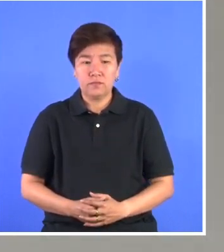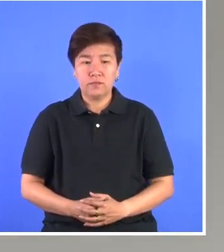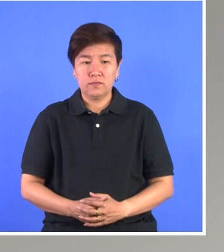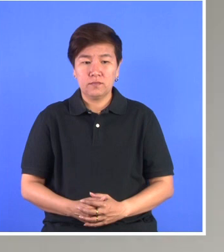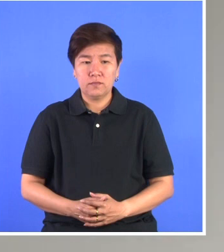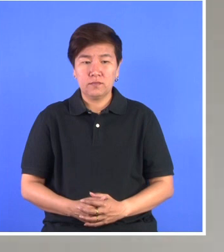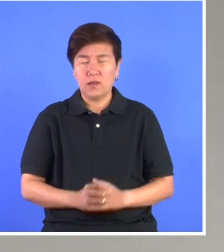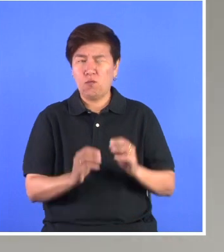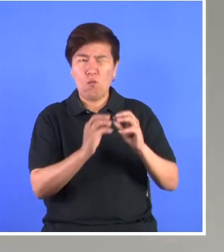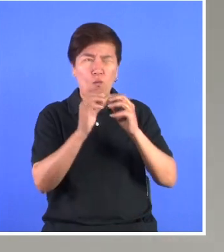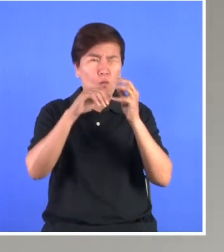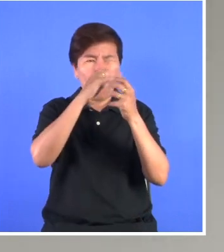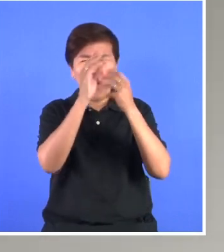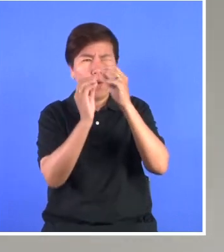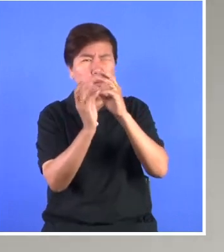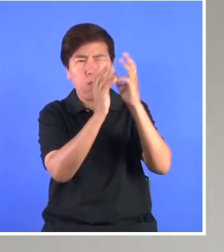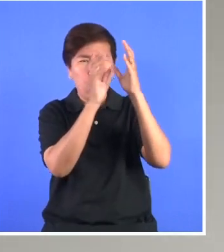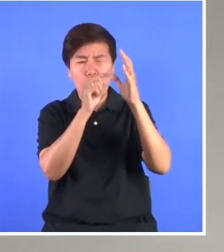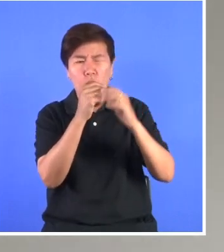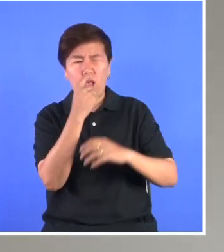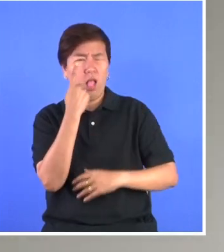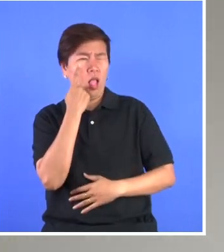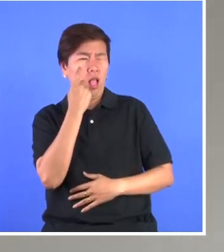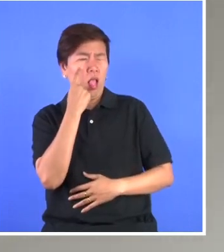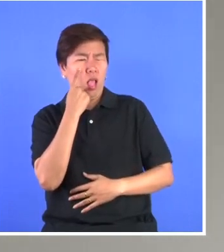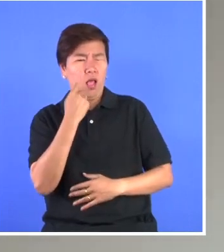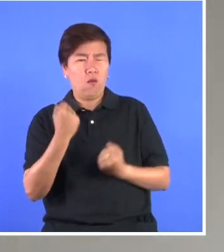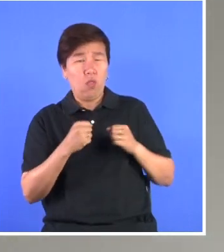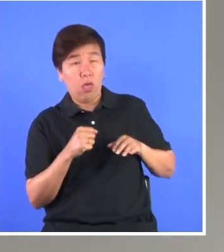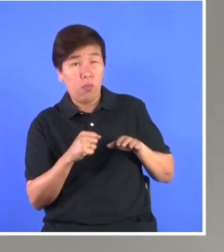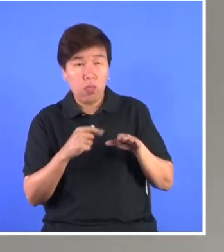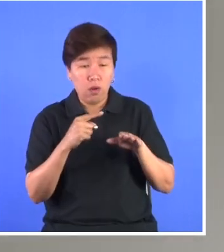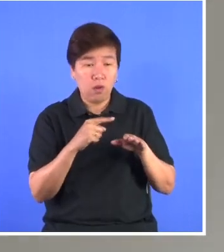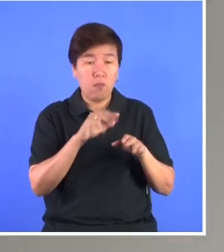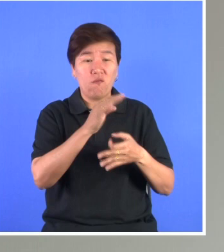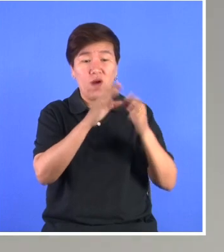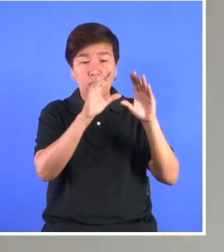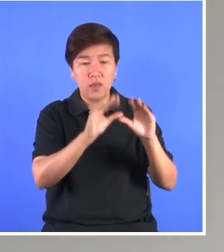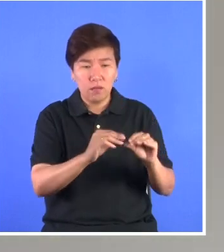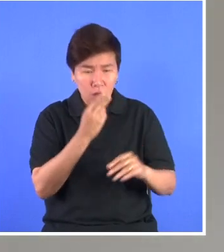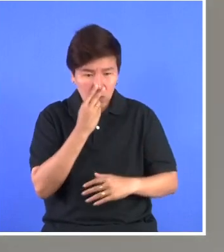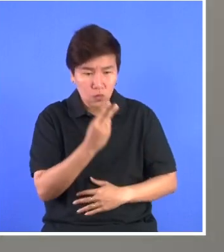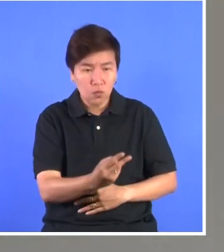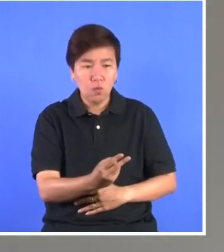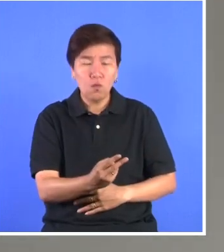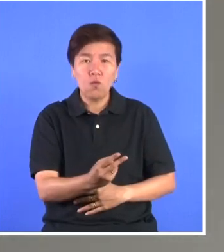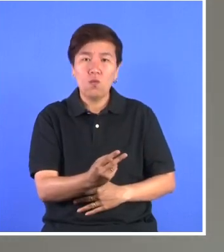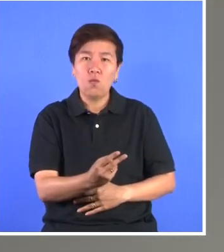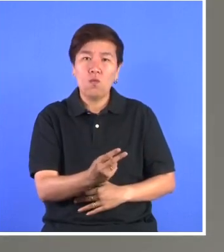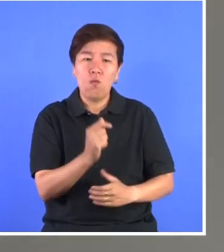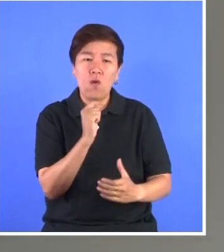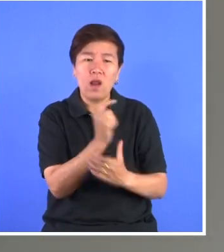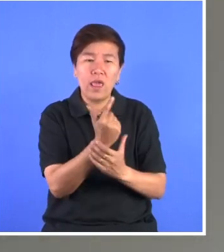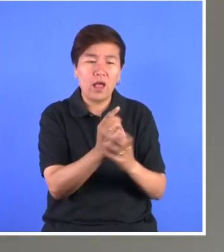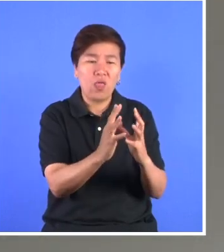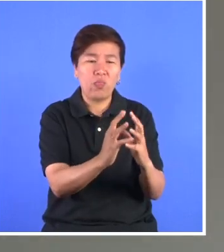นขี่ก็ต้องขี่รถผ่านหมอกควันไฟเมื่อสักครู่นี้แล้วพอดับไฟได้เข้าไปดูเหลือแต่ซาก เป็นรถสกูตเตอร์ไฟฟ้านะ